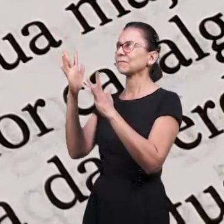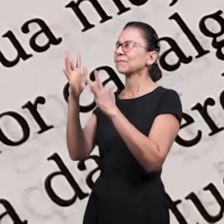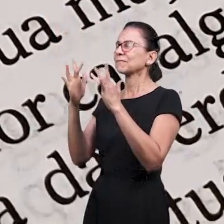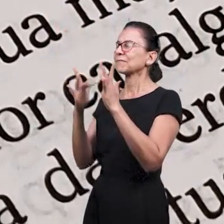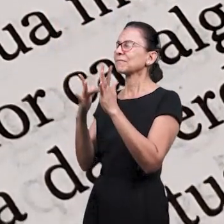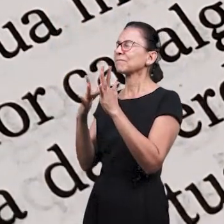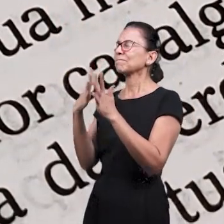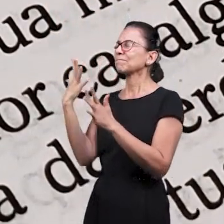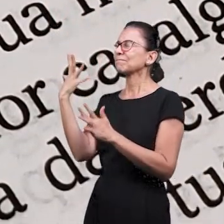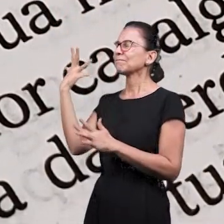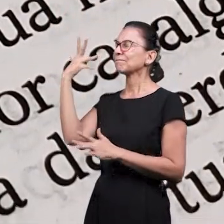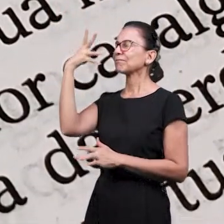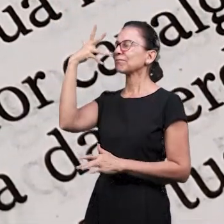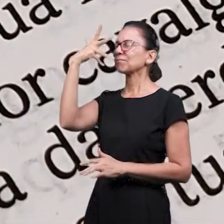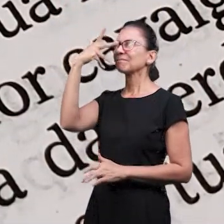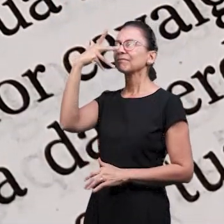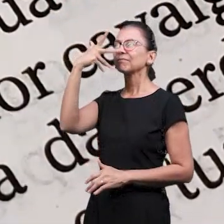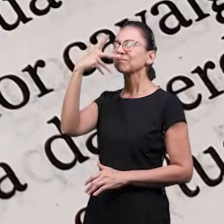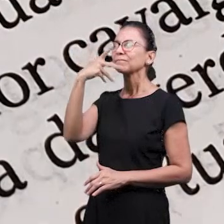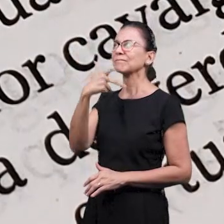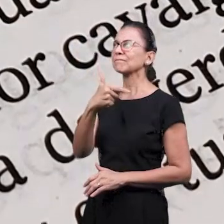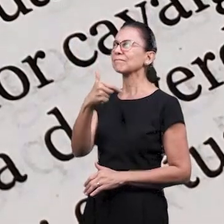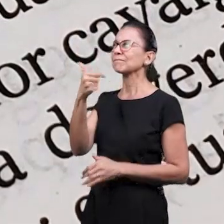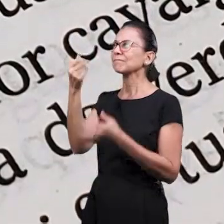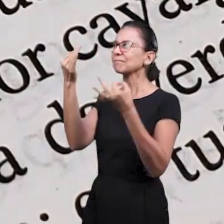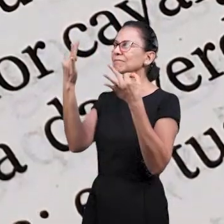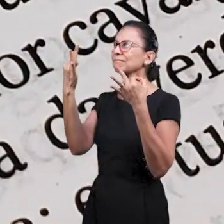Ты самый прекрасный, Иисус.